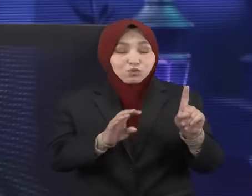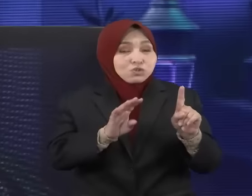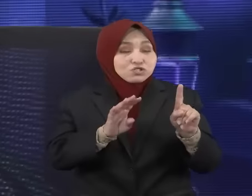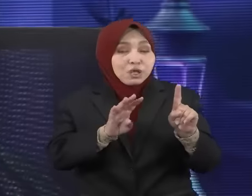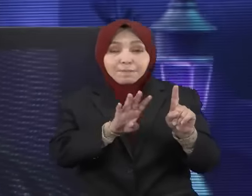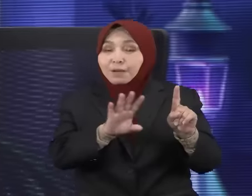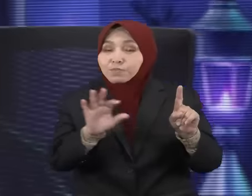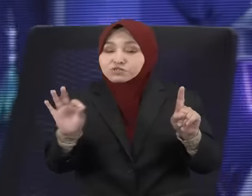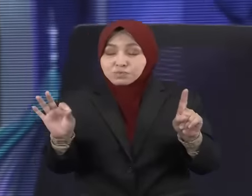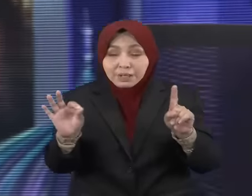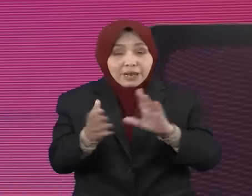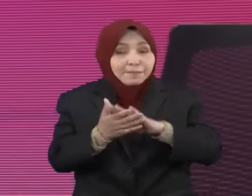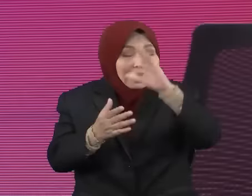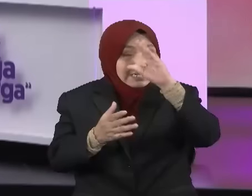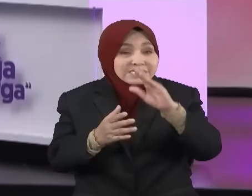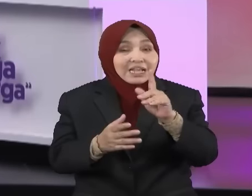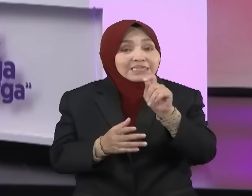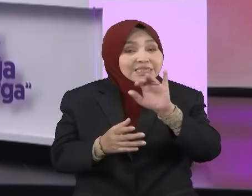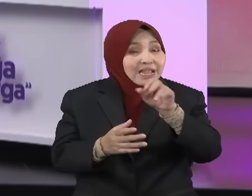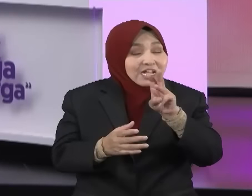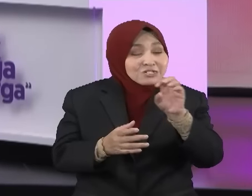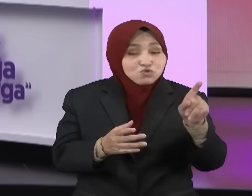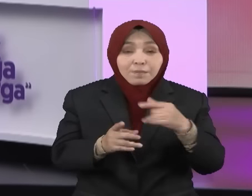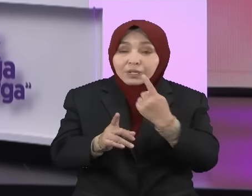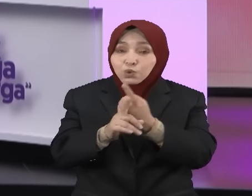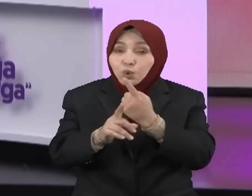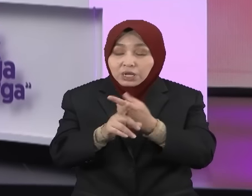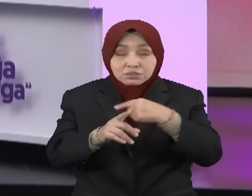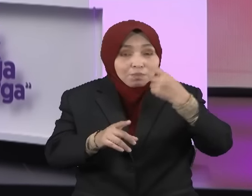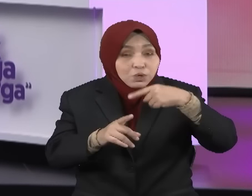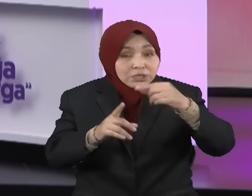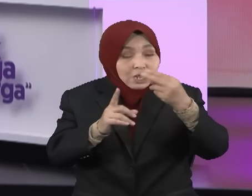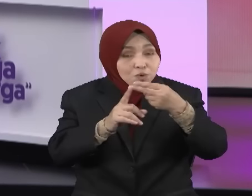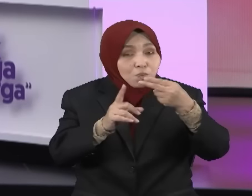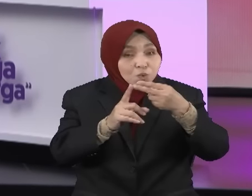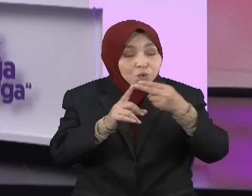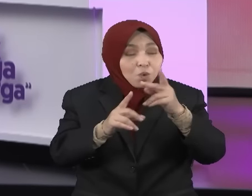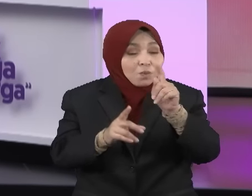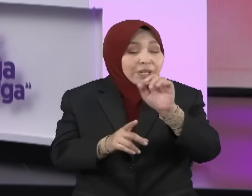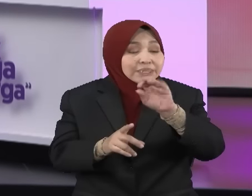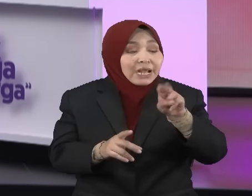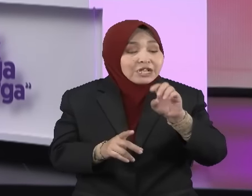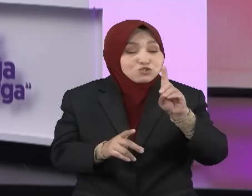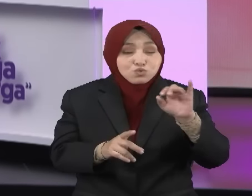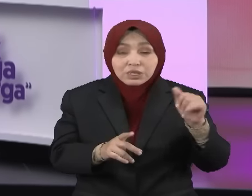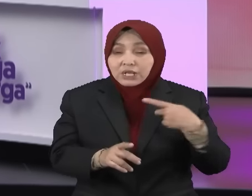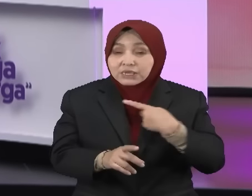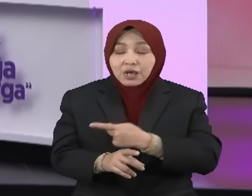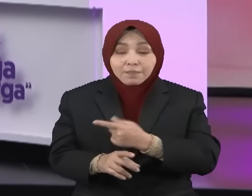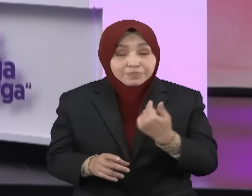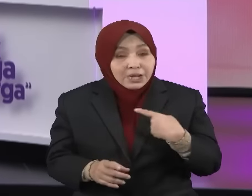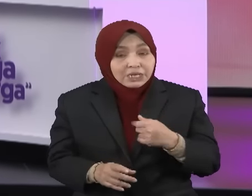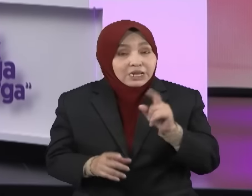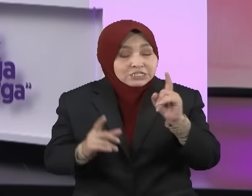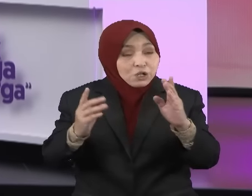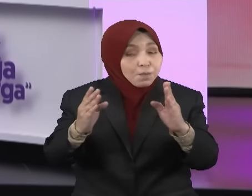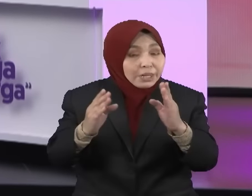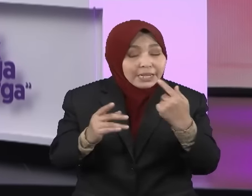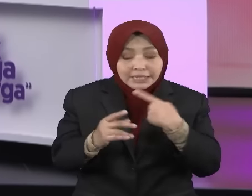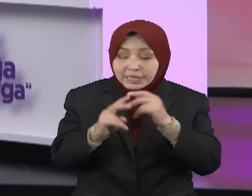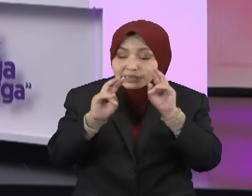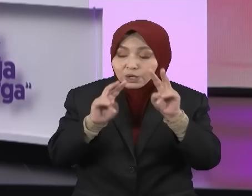mengaji tajwid, membetulkan sebutan huruf al-Quran kita. Qul falillahil hujjatul balighah. Satu potongan ni, cuba kita